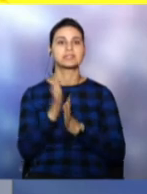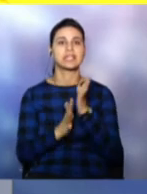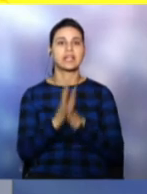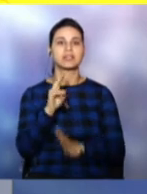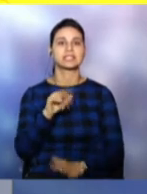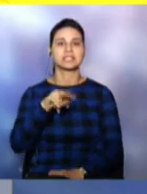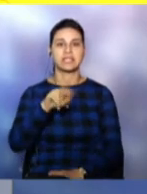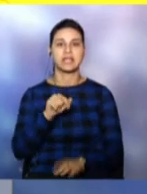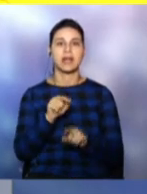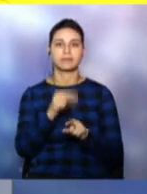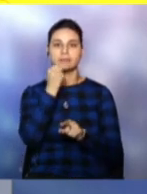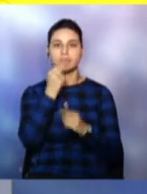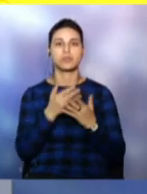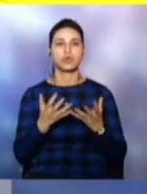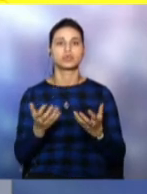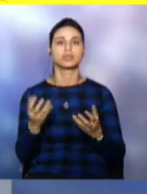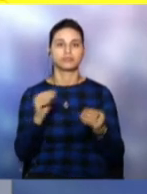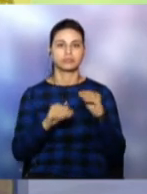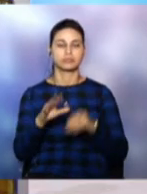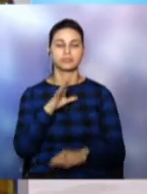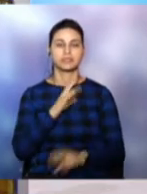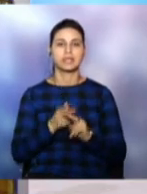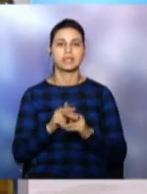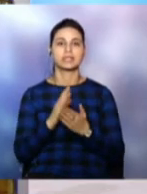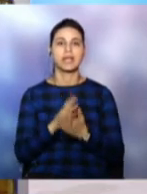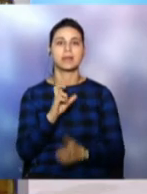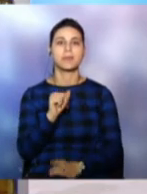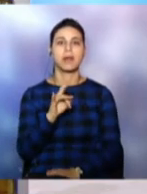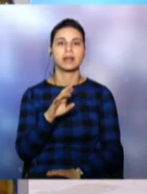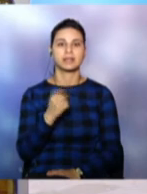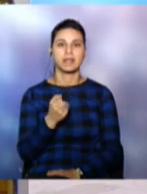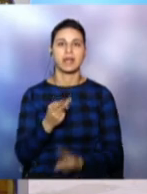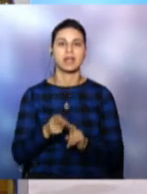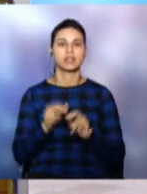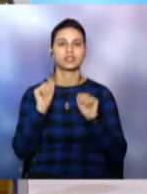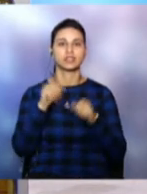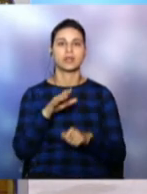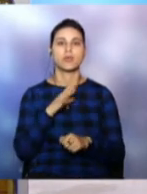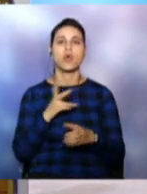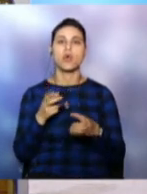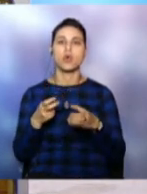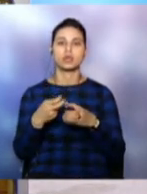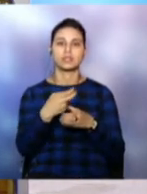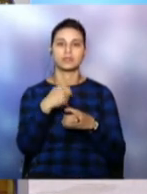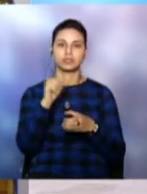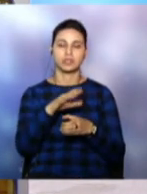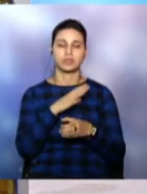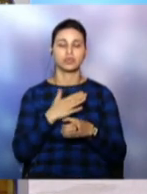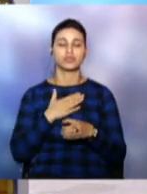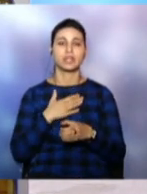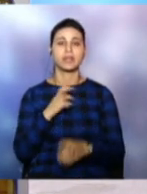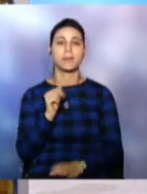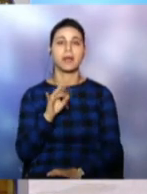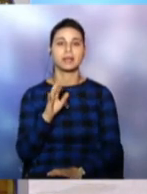ცილაზე აქცენტირებული პროდუქტი შევარჩიეთ. ამ შემთხვევაში ეს არის ბარდა. ბარდა შეიძლება კონსერვირებულიც გამოიყენოთ, თუმცა ჩვენი ბარდა